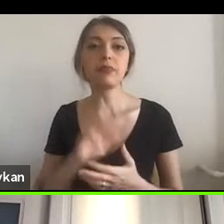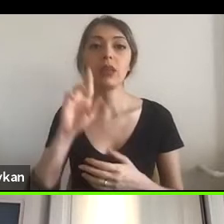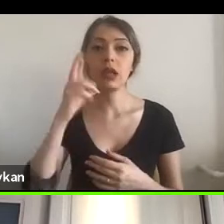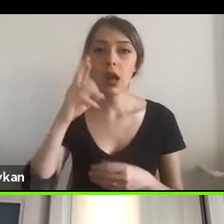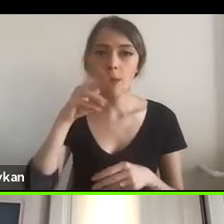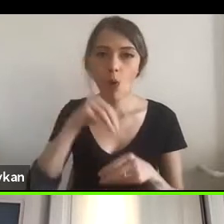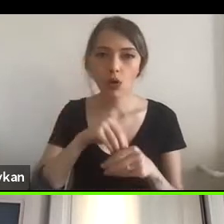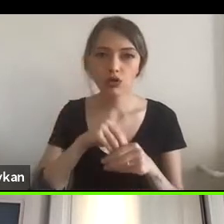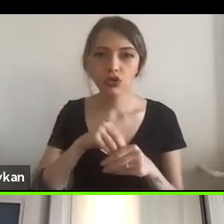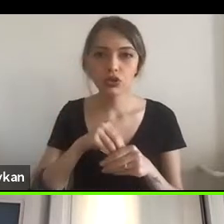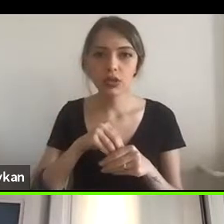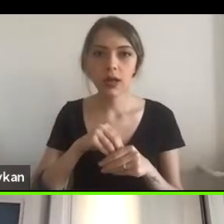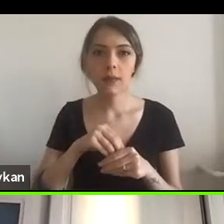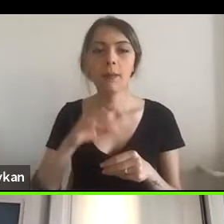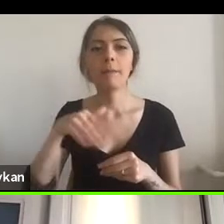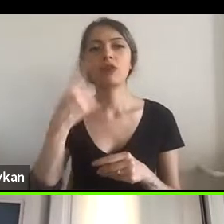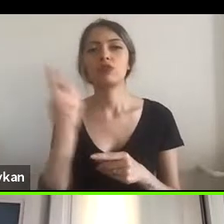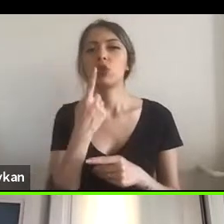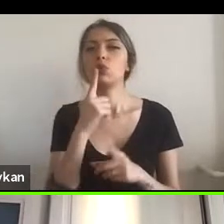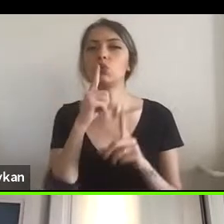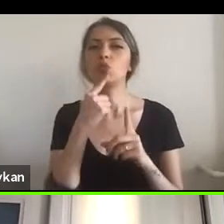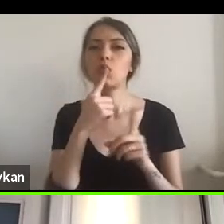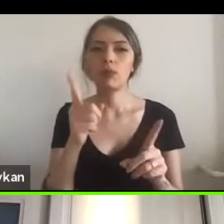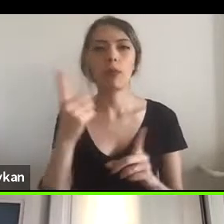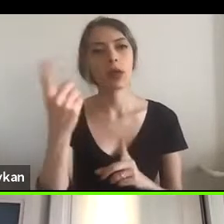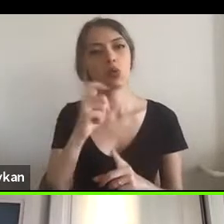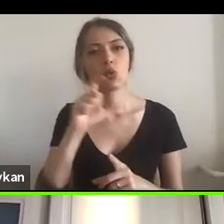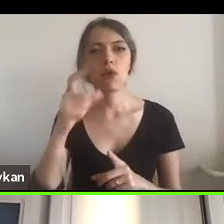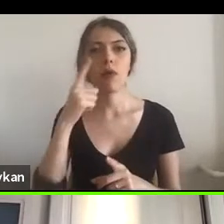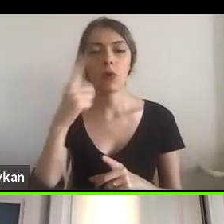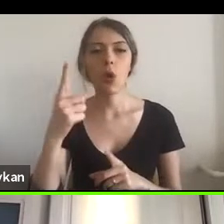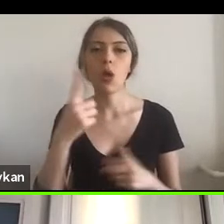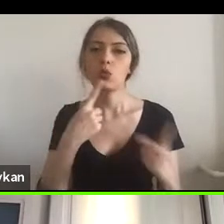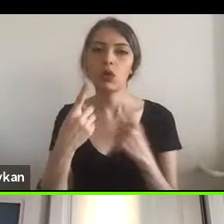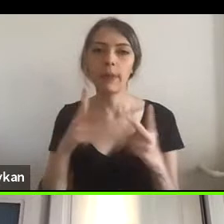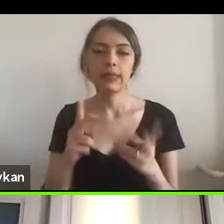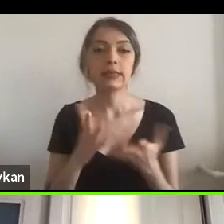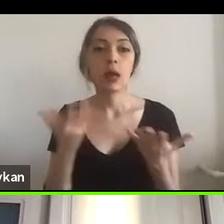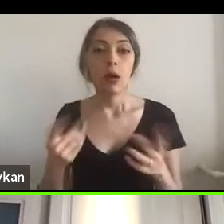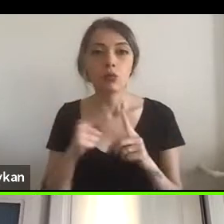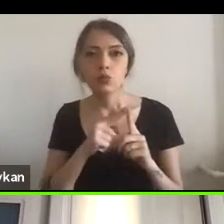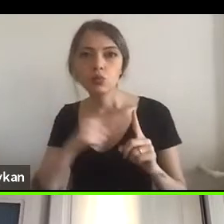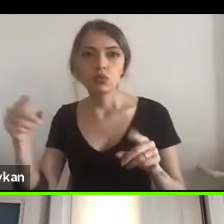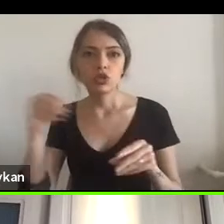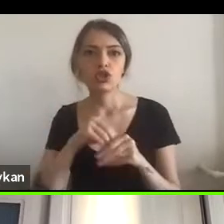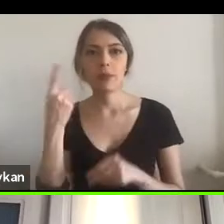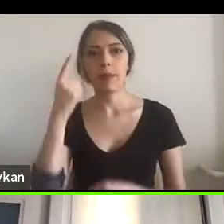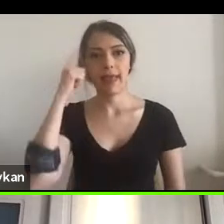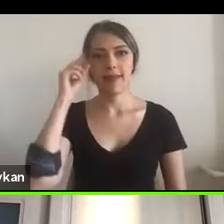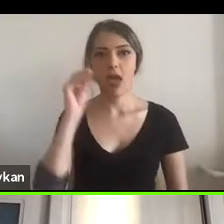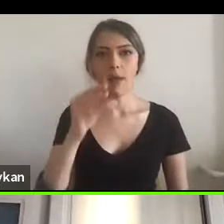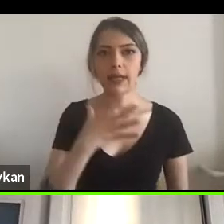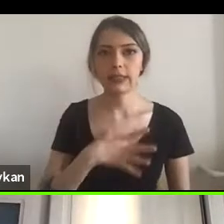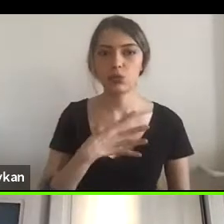Raporlamaya dair başka bir şey söylemeyeceğim. Belki soru cevap kısmında konuşuruz ama bu sürece dair bir şey daha söylemek